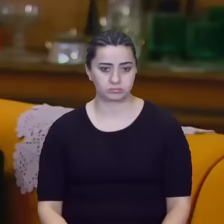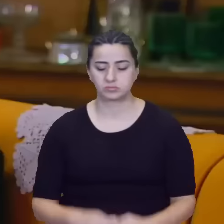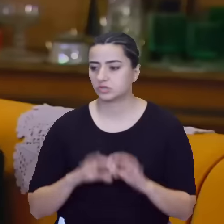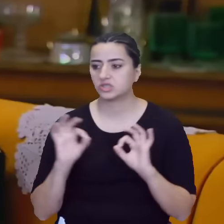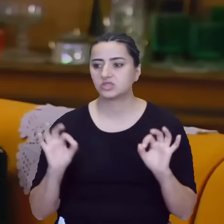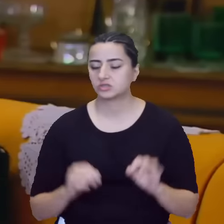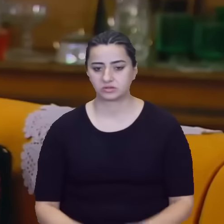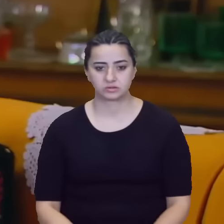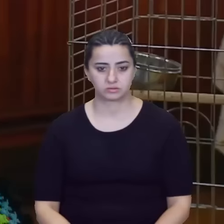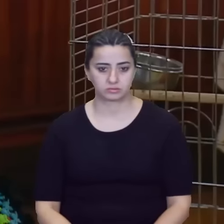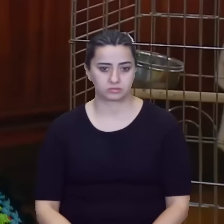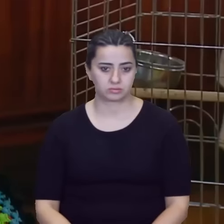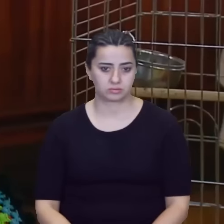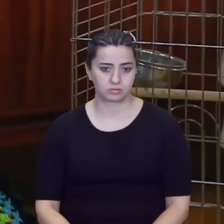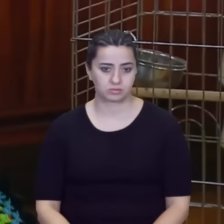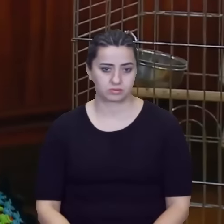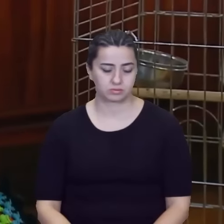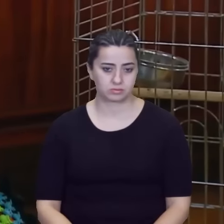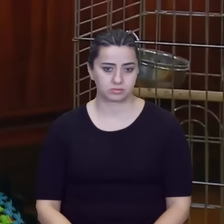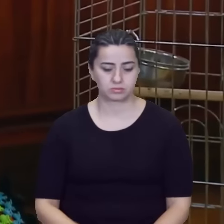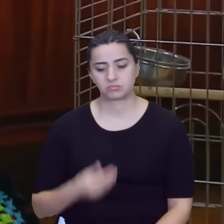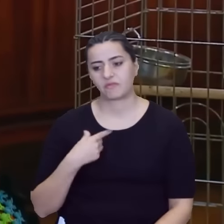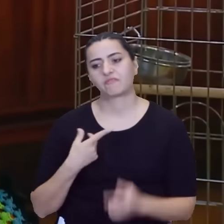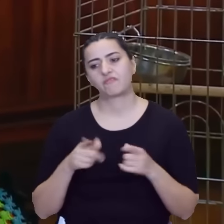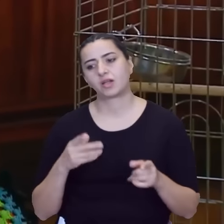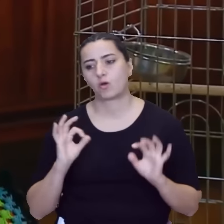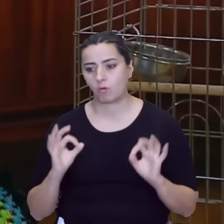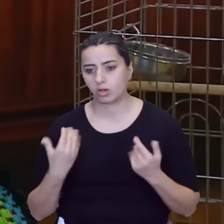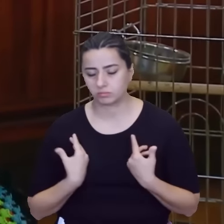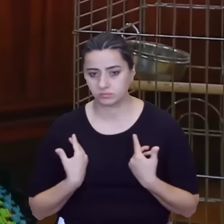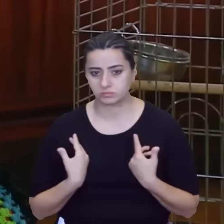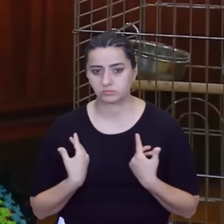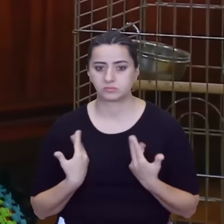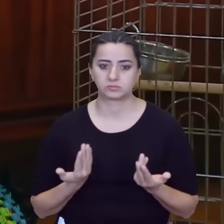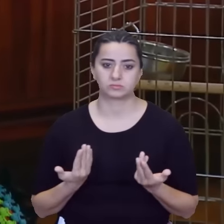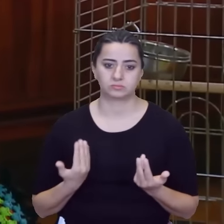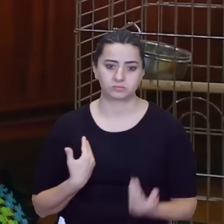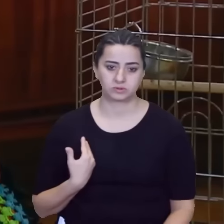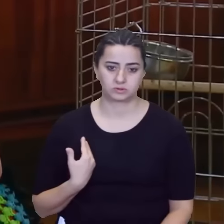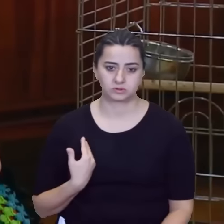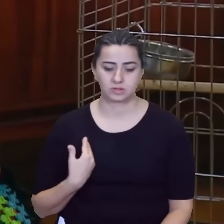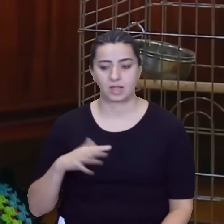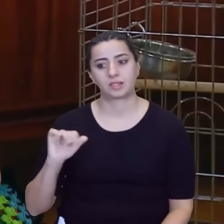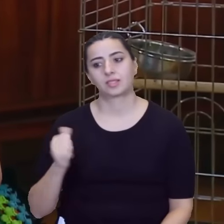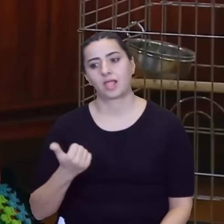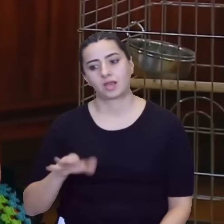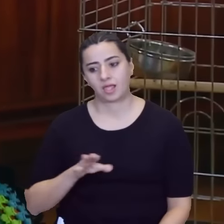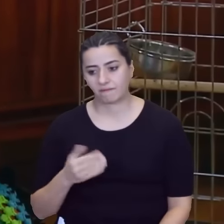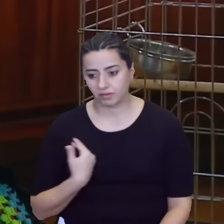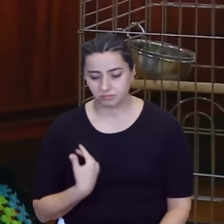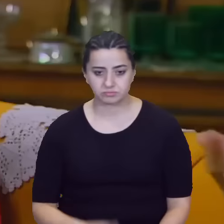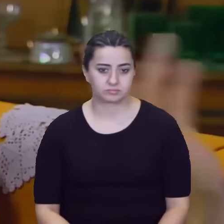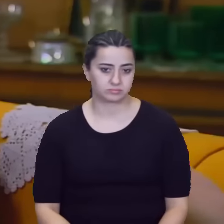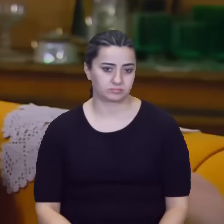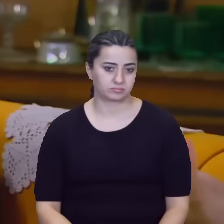Hiç. Yok ben başkaymışım. Yok en kıymetli evladıymışım